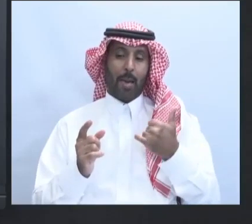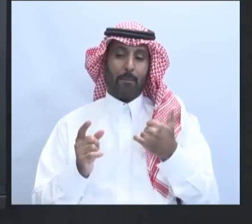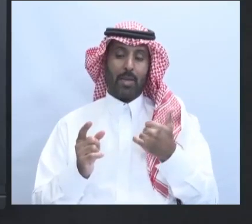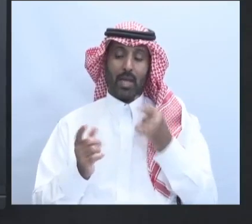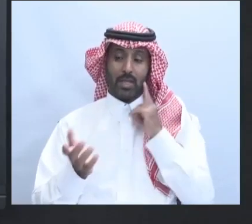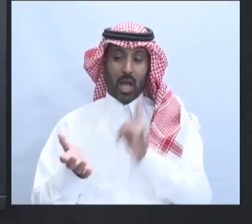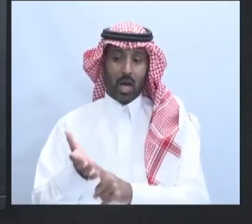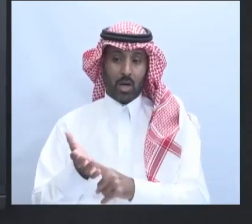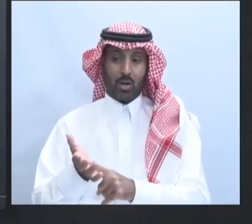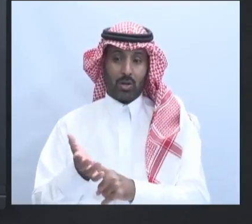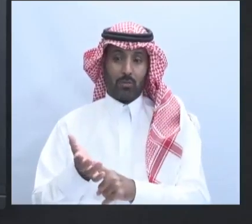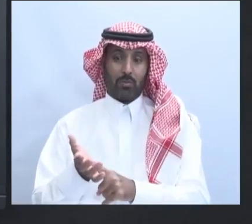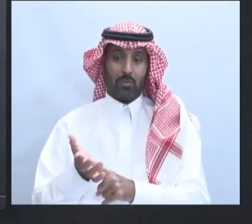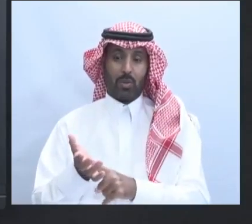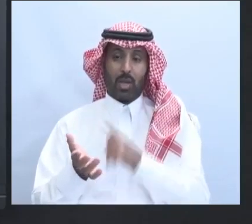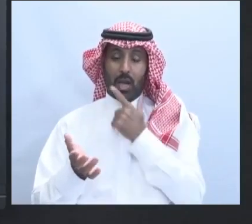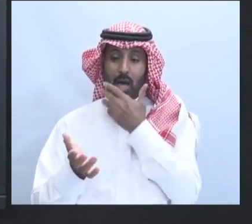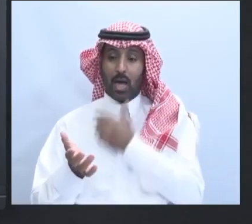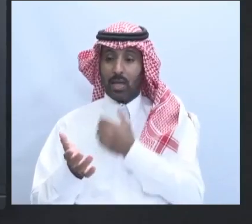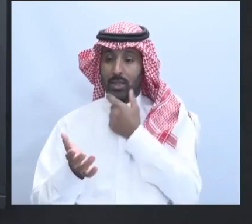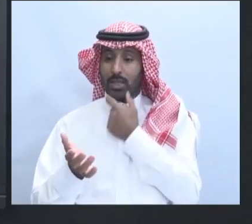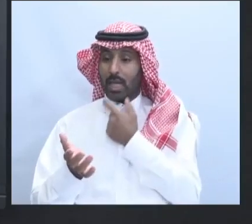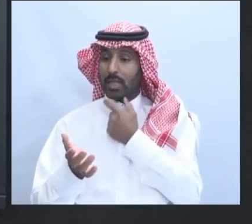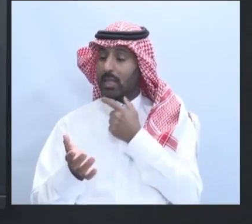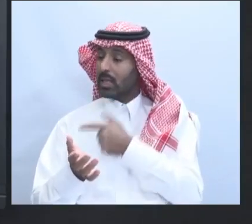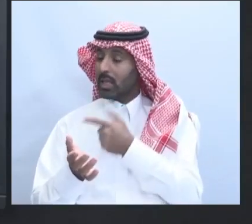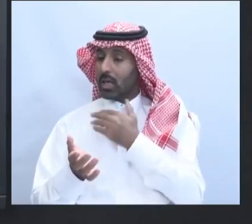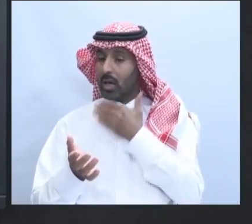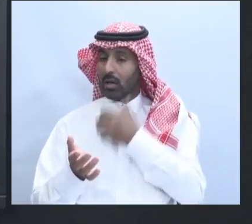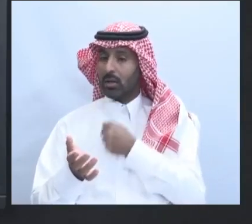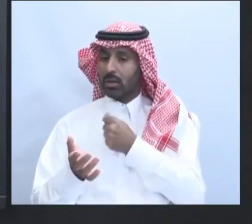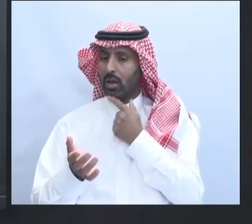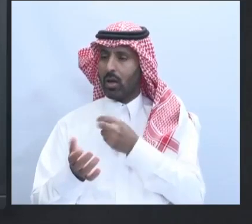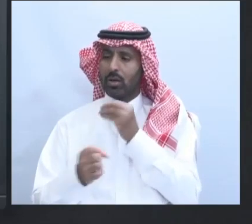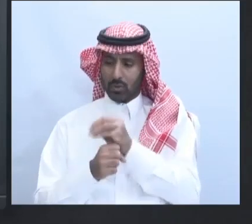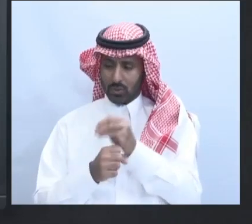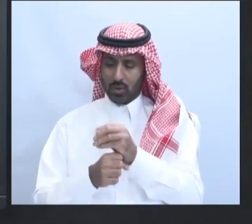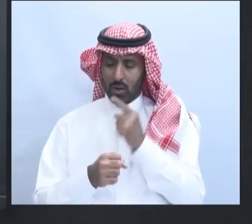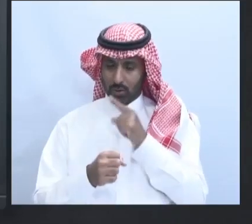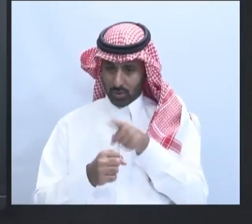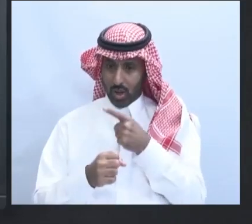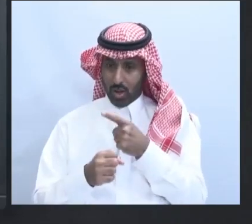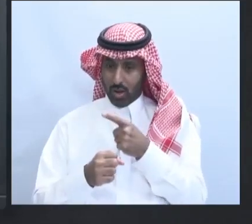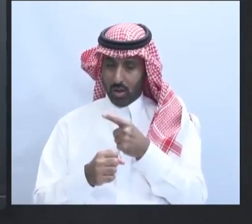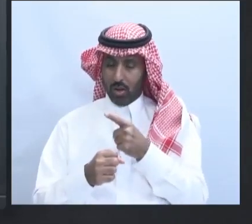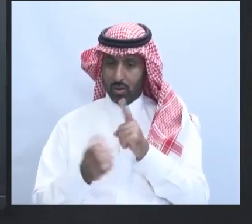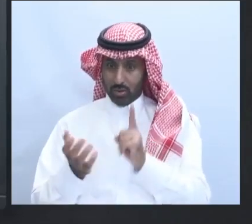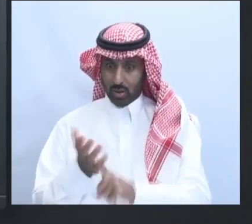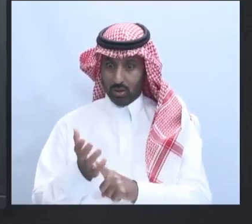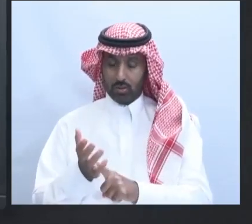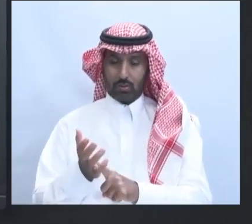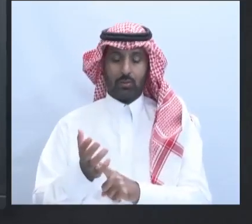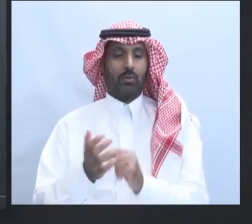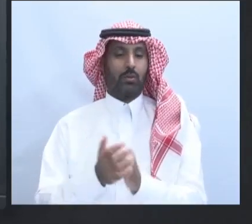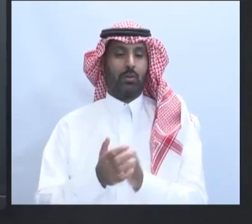التثبت في روايه السنه لهذا الدرس اهميته وتثبت امر في غايه الاهميه